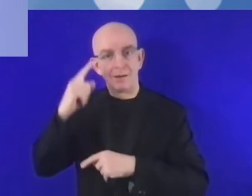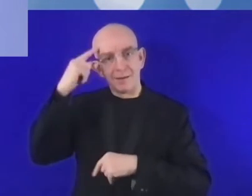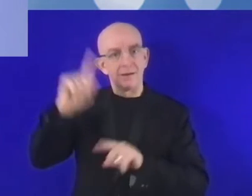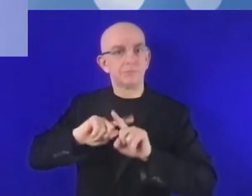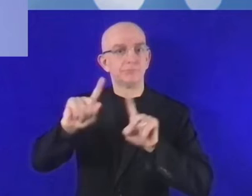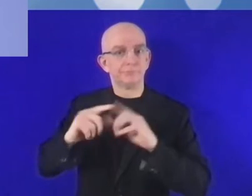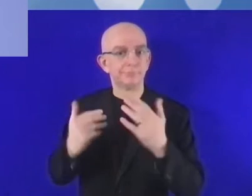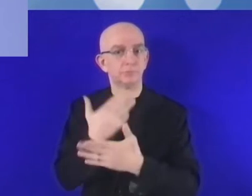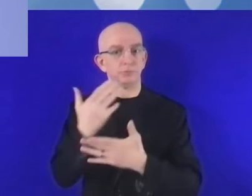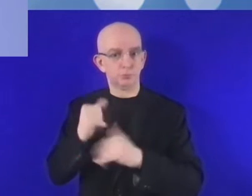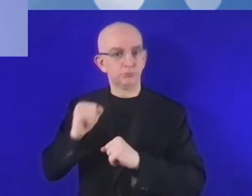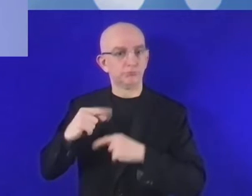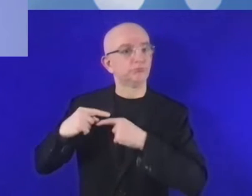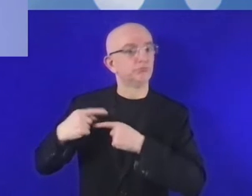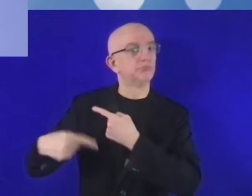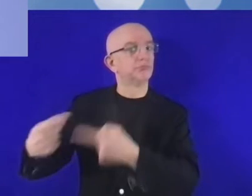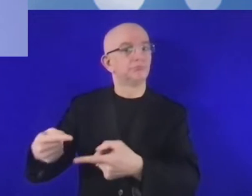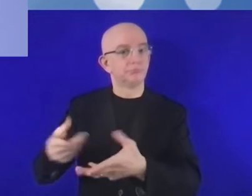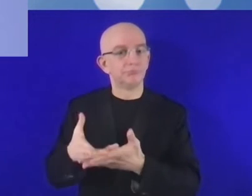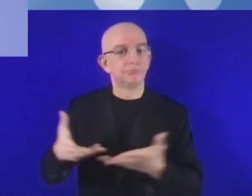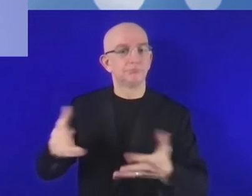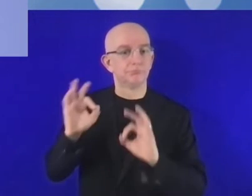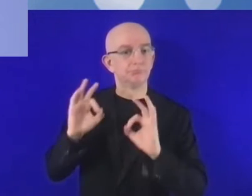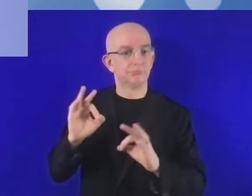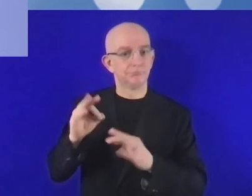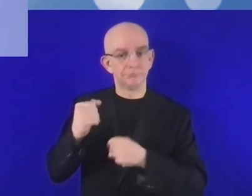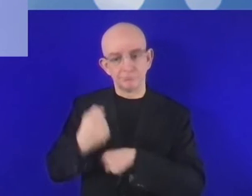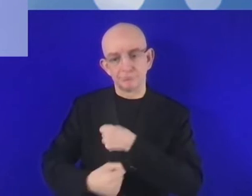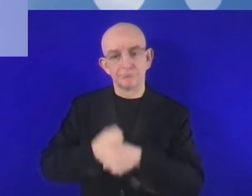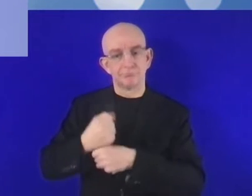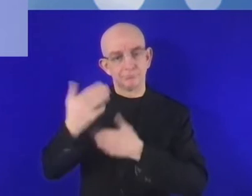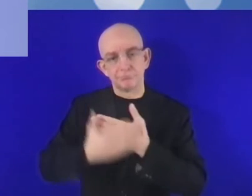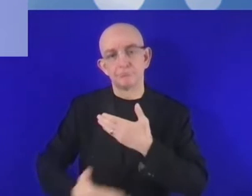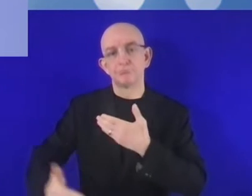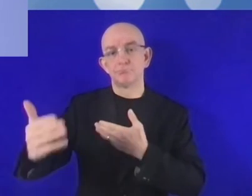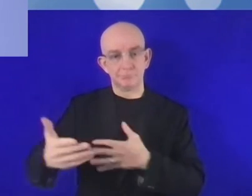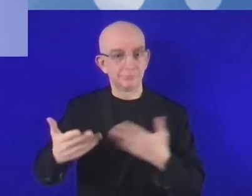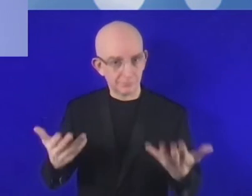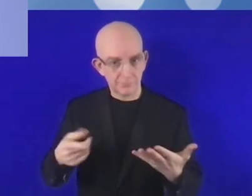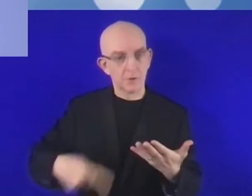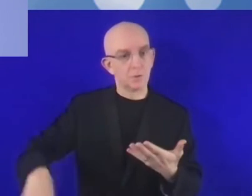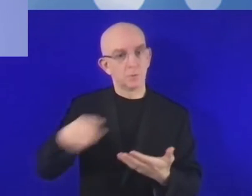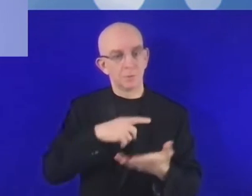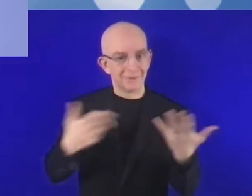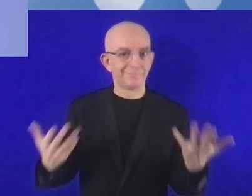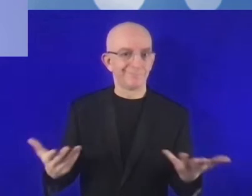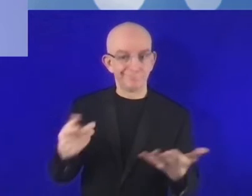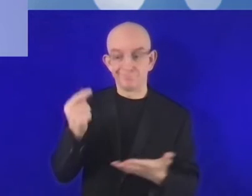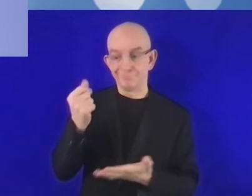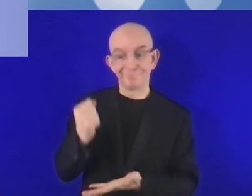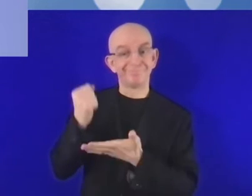играет весьма важную роль как процесс, который позволяет вводить инновации и